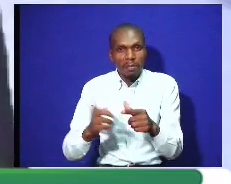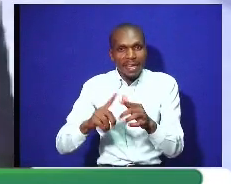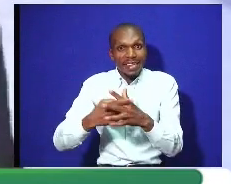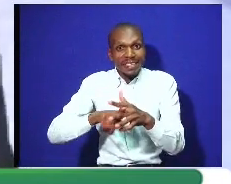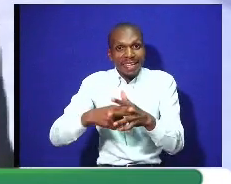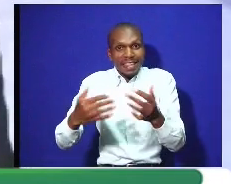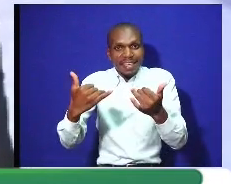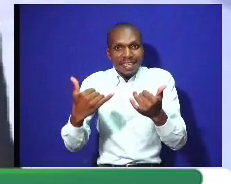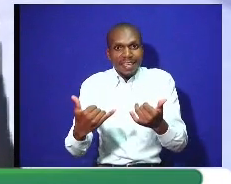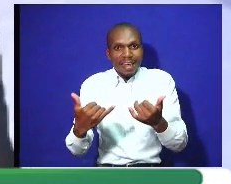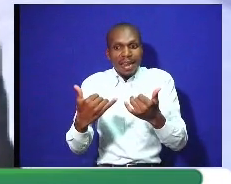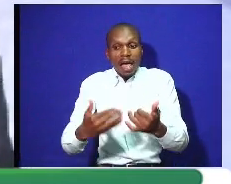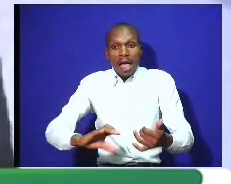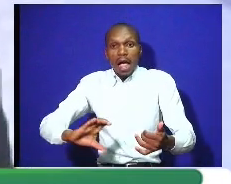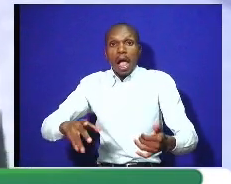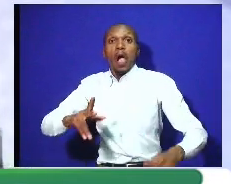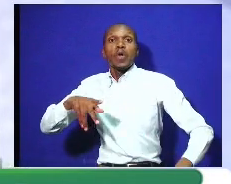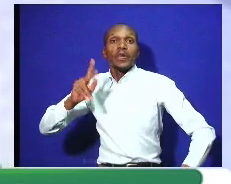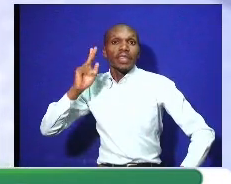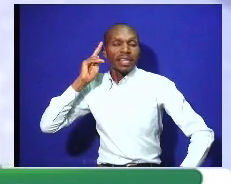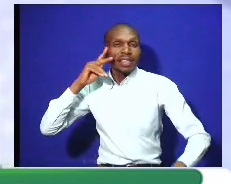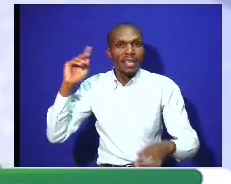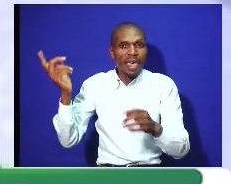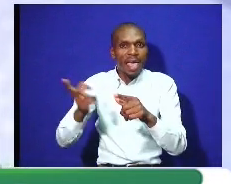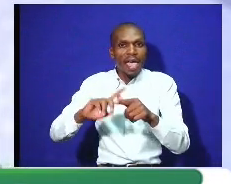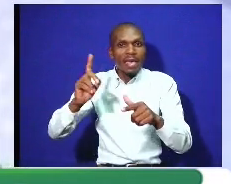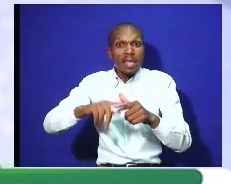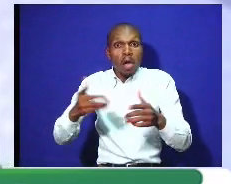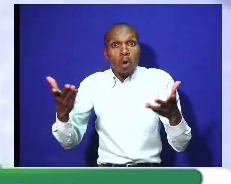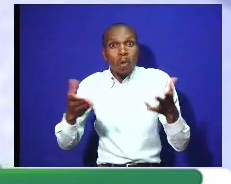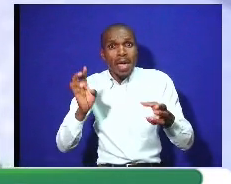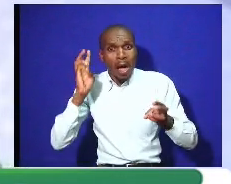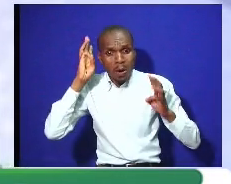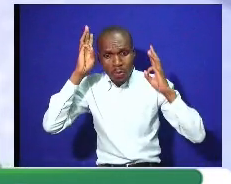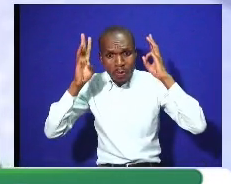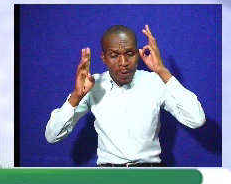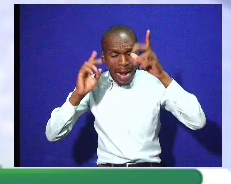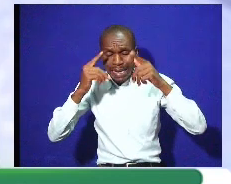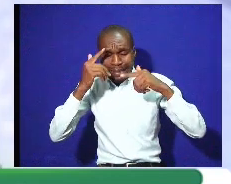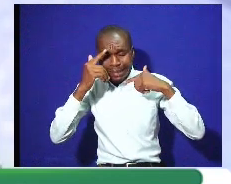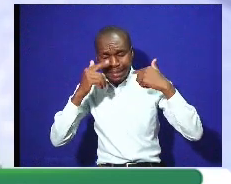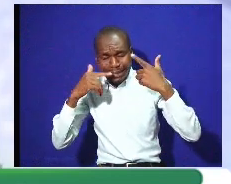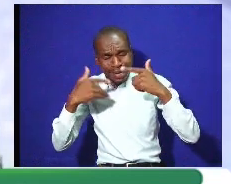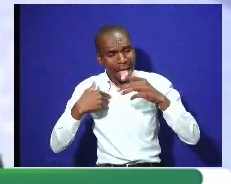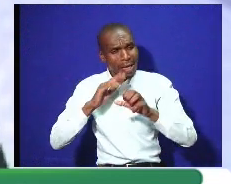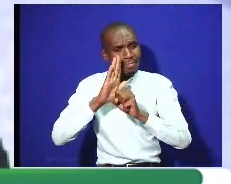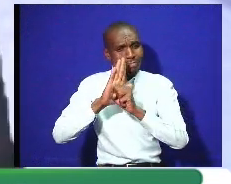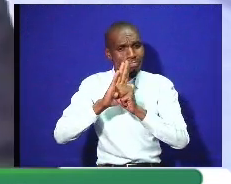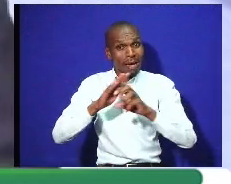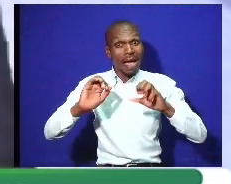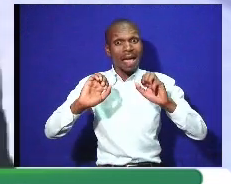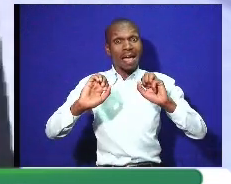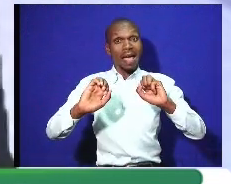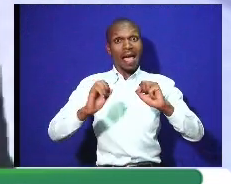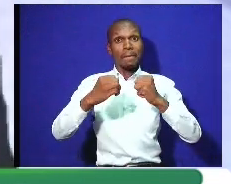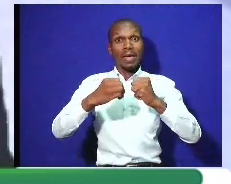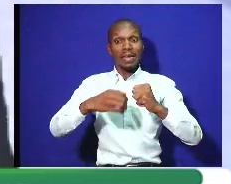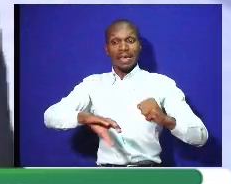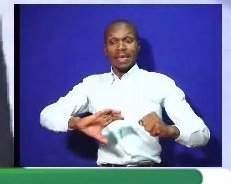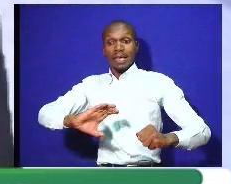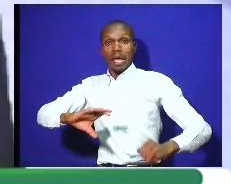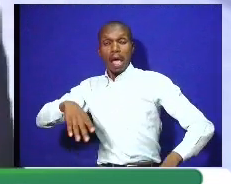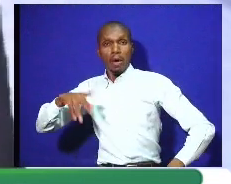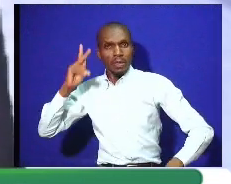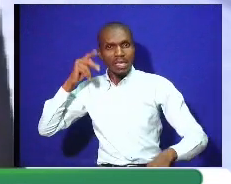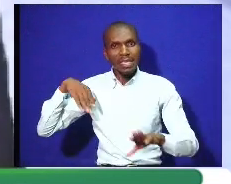Tanuko ruwase e county ya Kisii ya waso wichana kwa wata inse ase wadi ya wia kumwenye watoka ase munge ya wanchare county ya Kisii